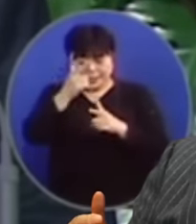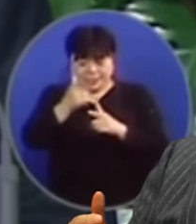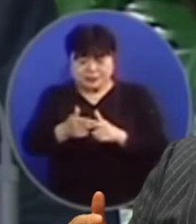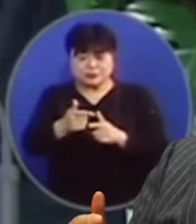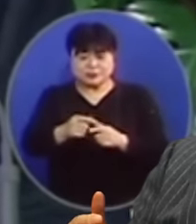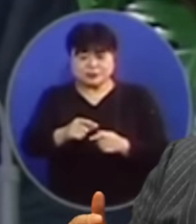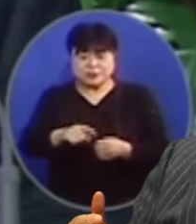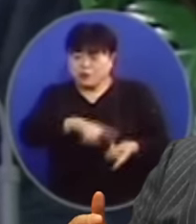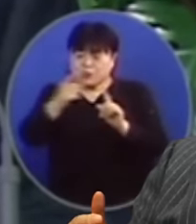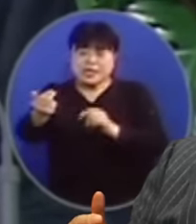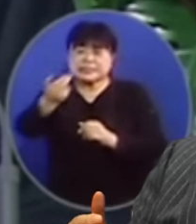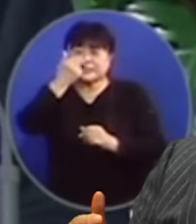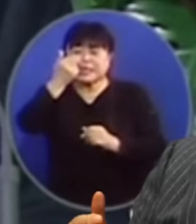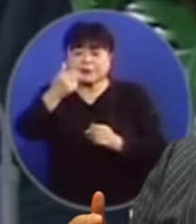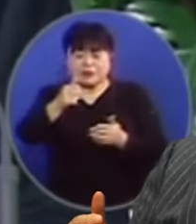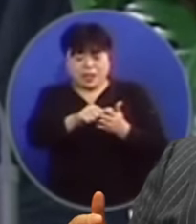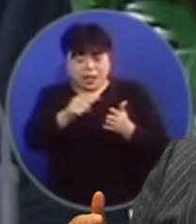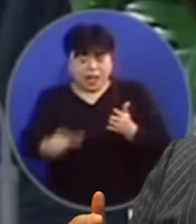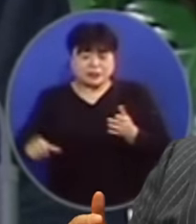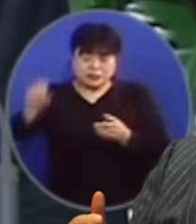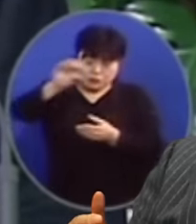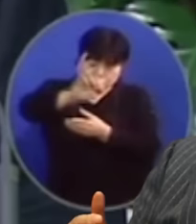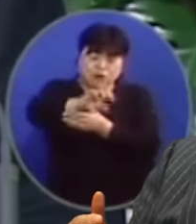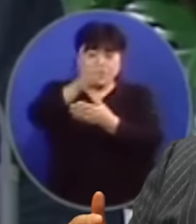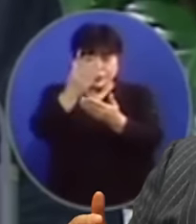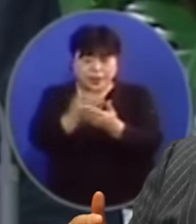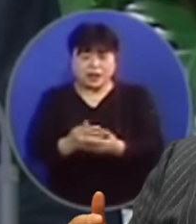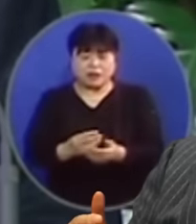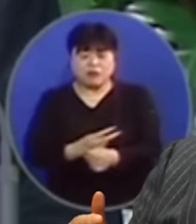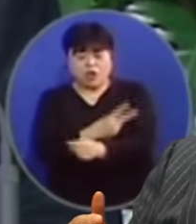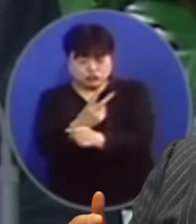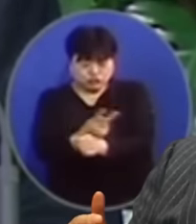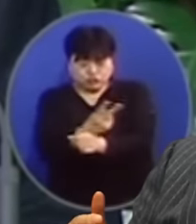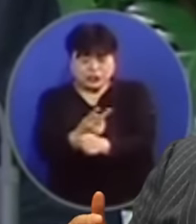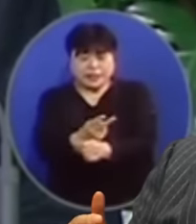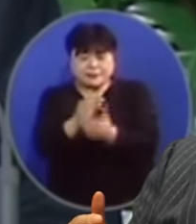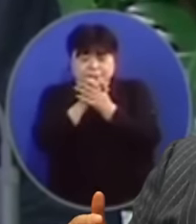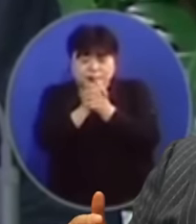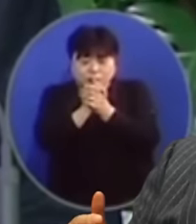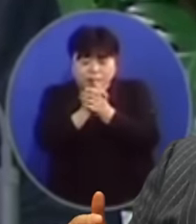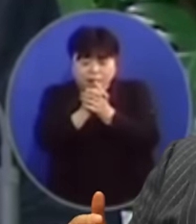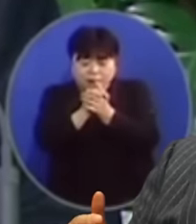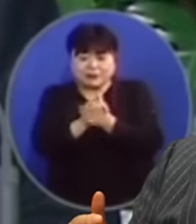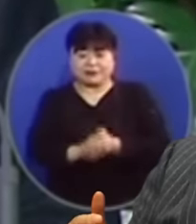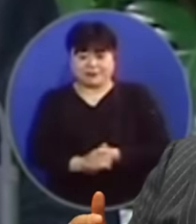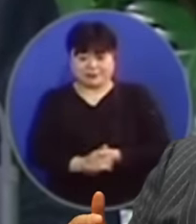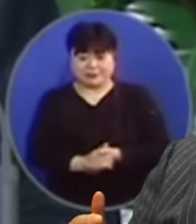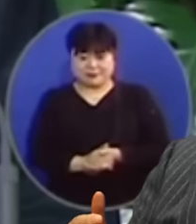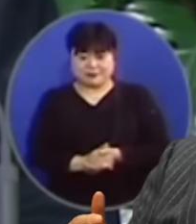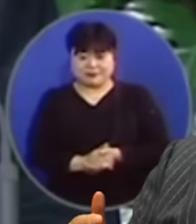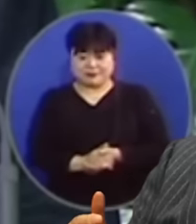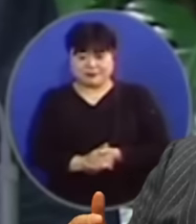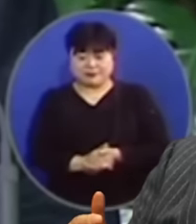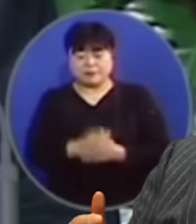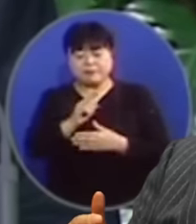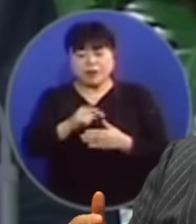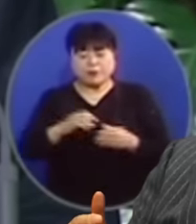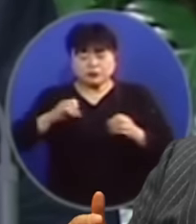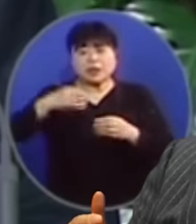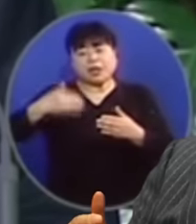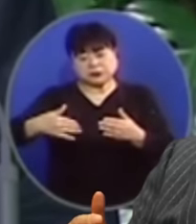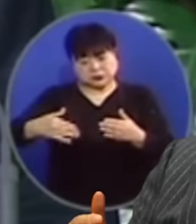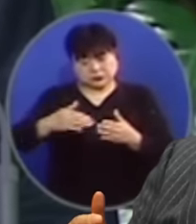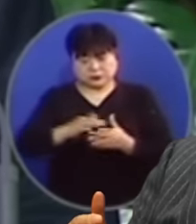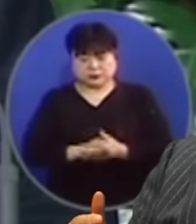예수님의 부활한 생명을 우리 애에게 부어달라고 두 시간째 기도하는데 그래도 마음에 응답이